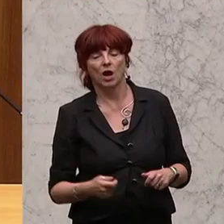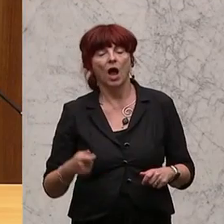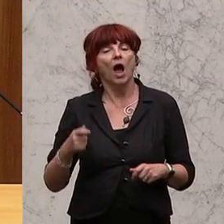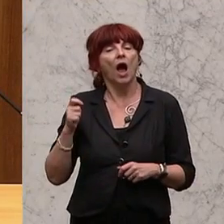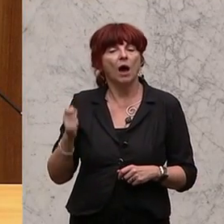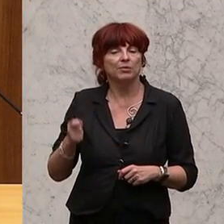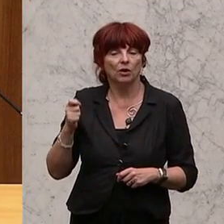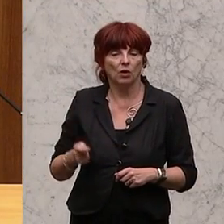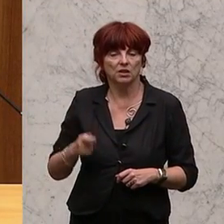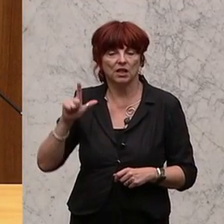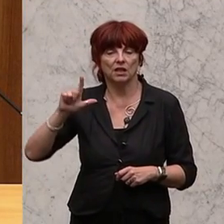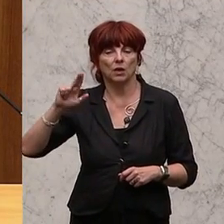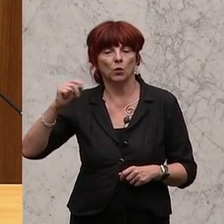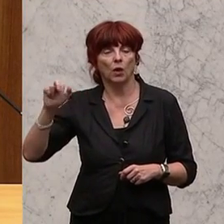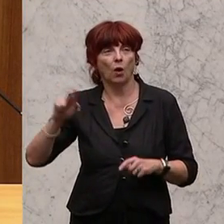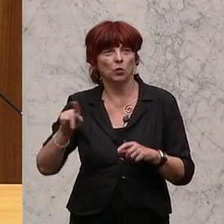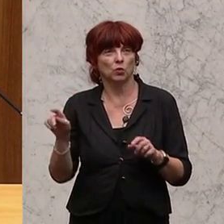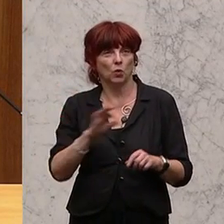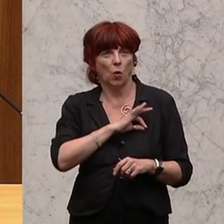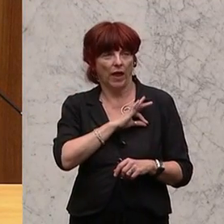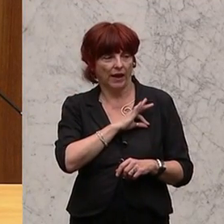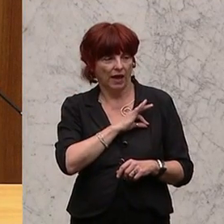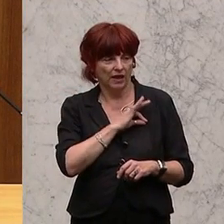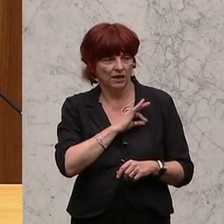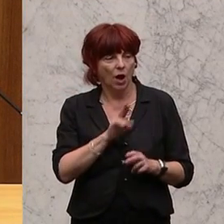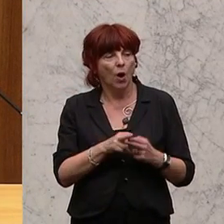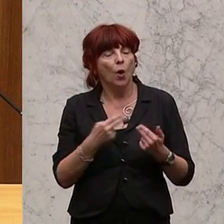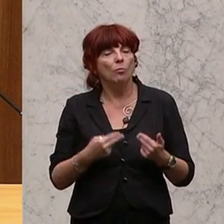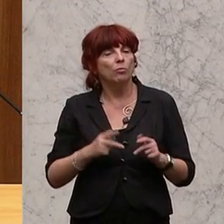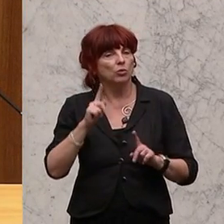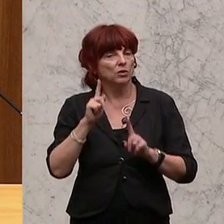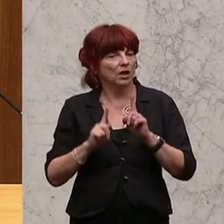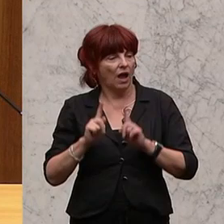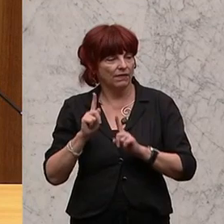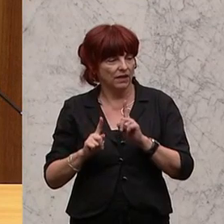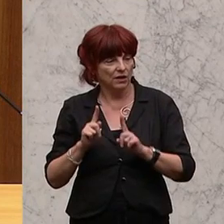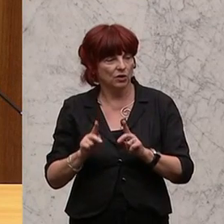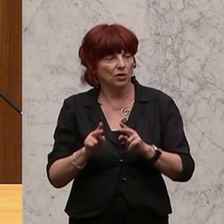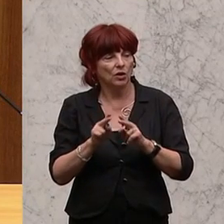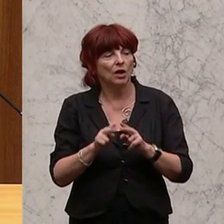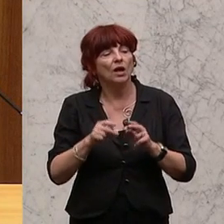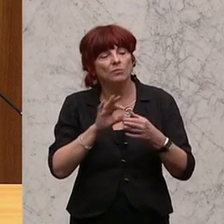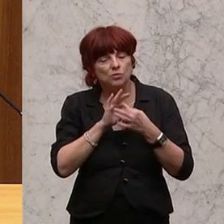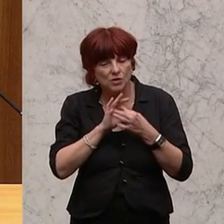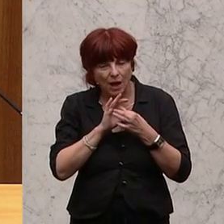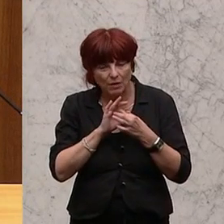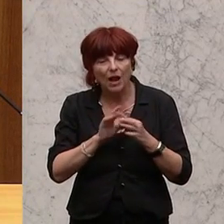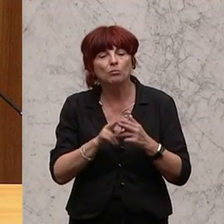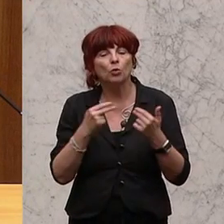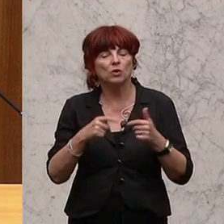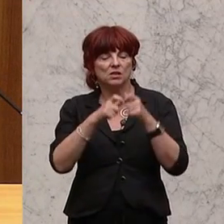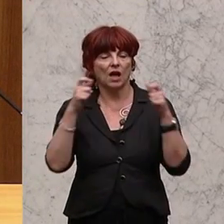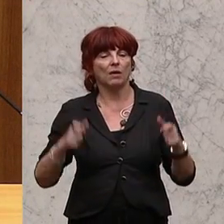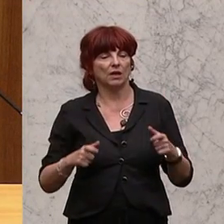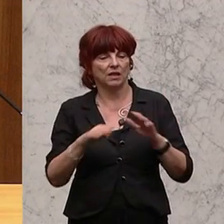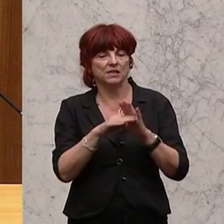Luga, Kolleginnen und Kollegen, betreffend Kindergarten, Bundesrahmengesetz, Fokus auf Werte und Deutschkenntnisse. Der